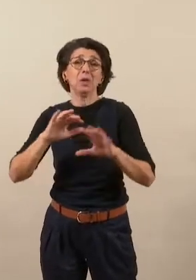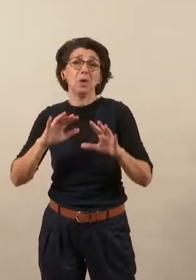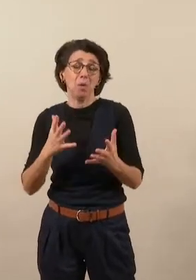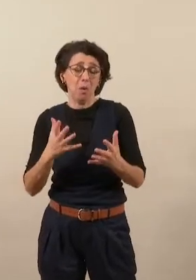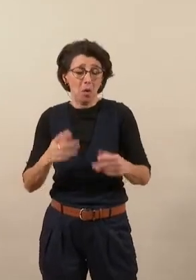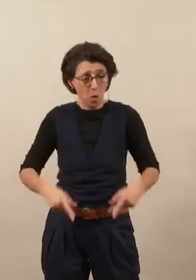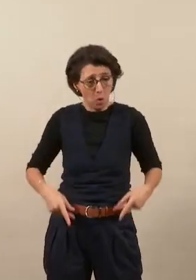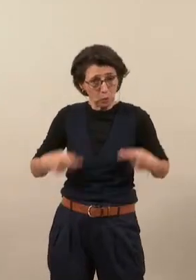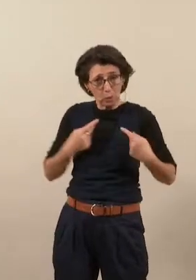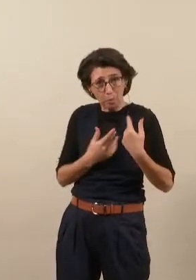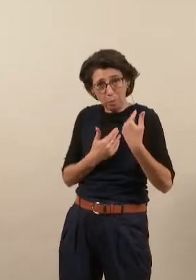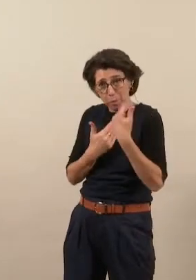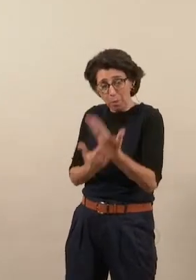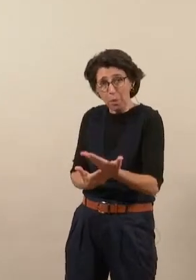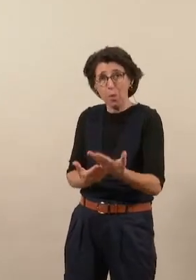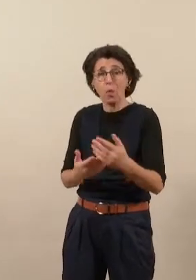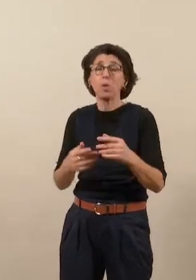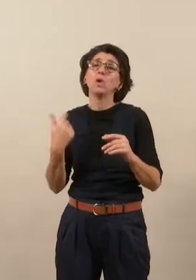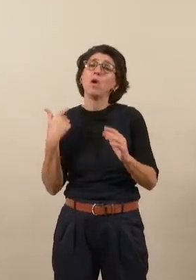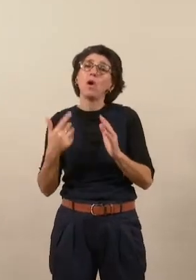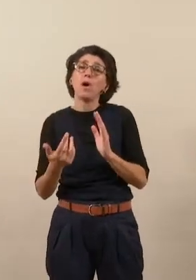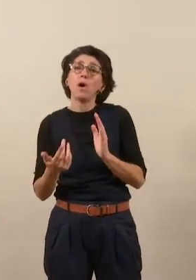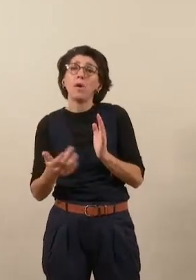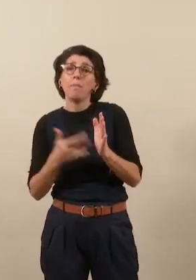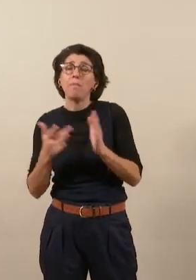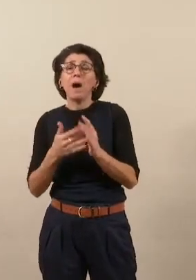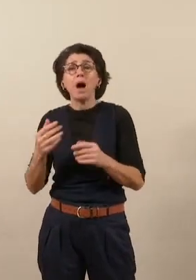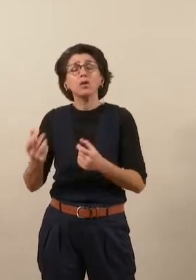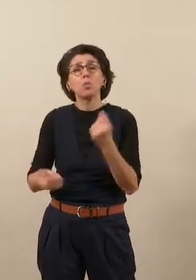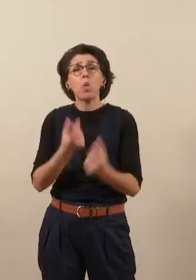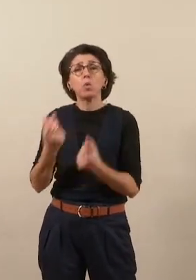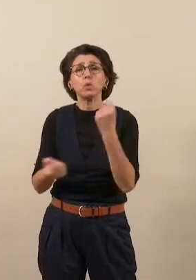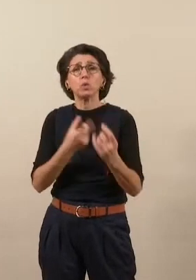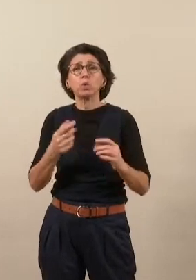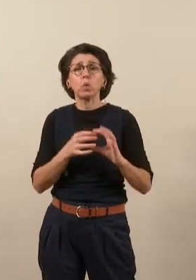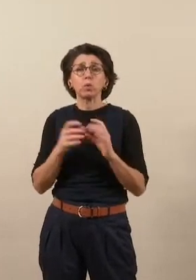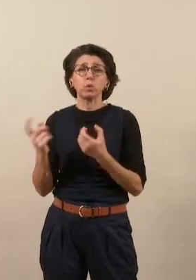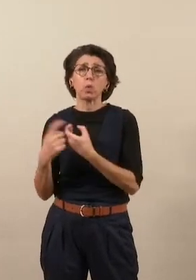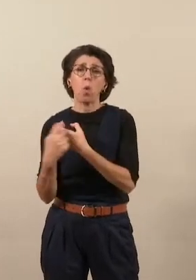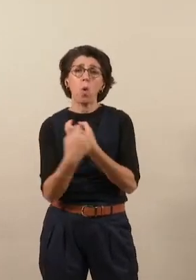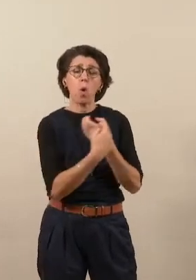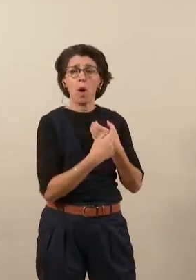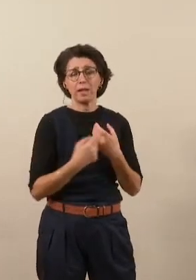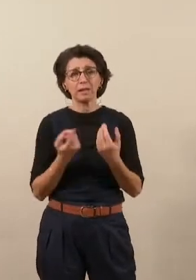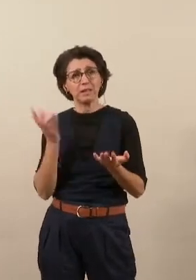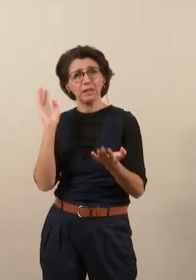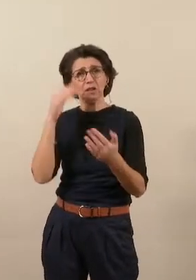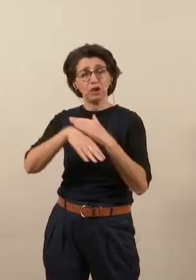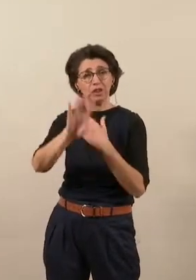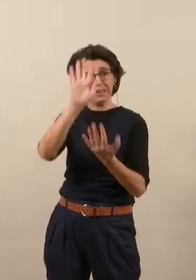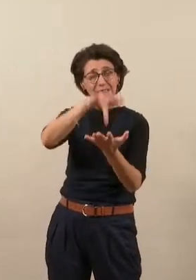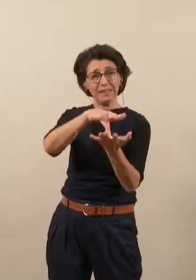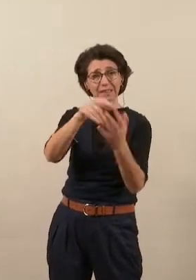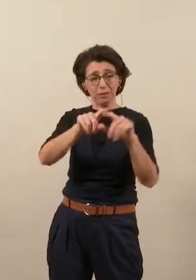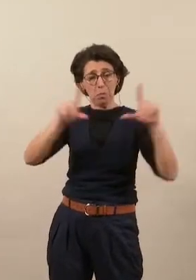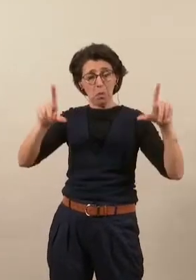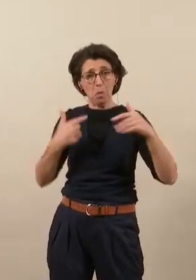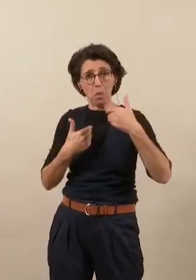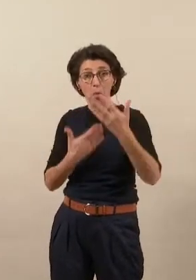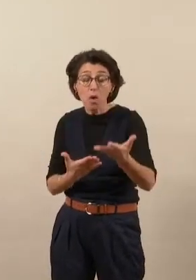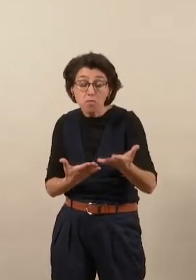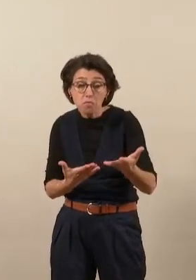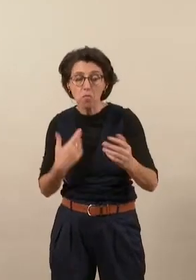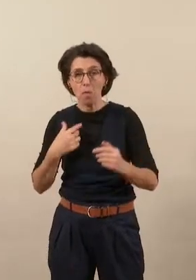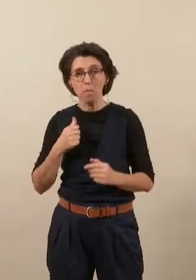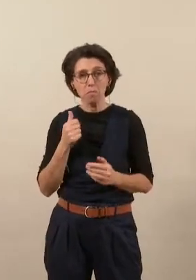page de ressources collaboratives est disponible sur le site internet de la ville. J'y suis allée pour voir. Sur la